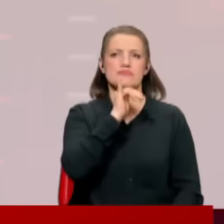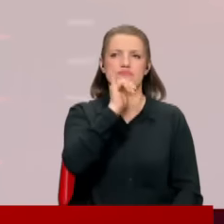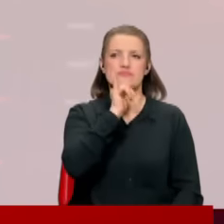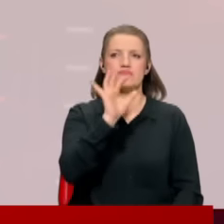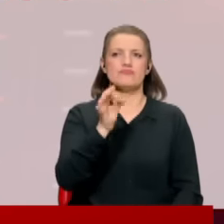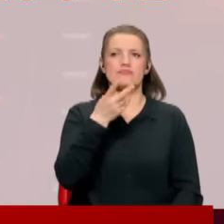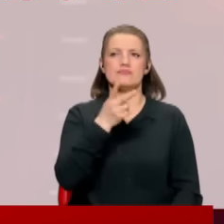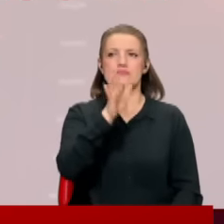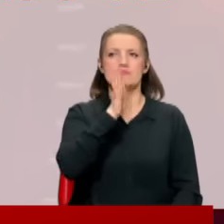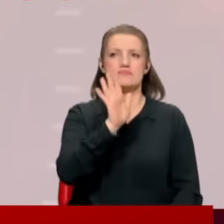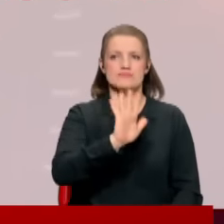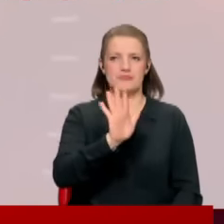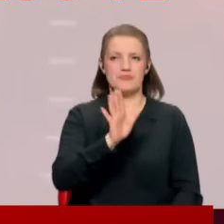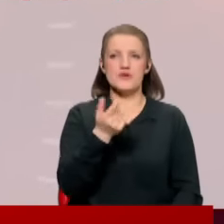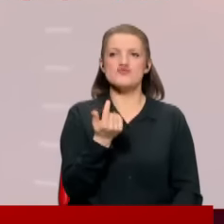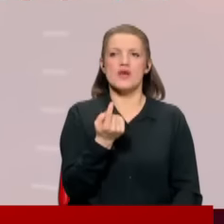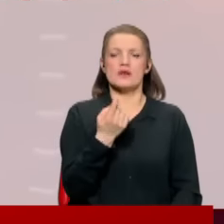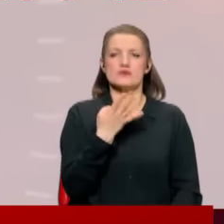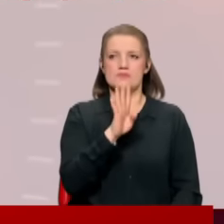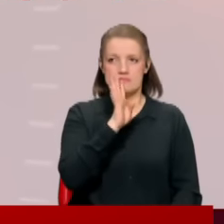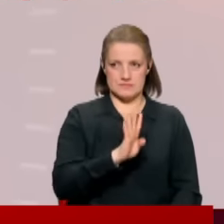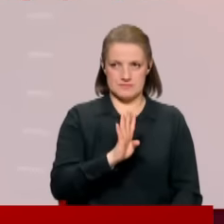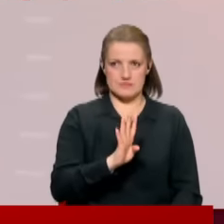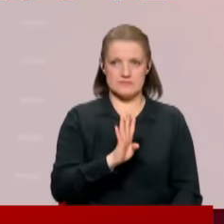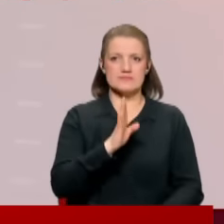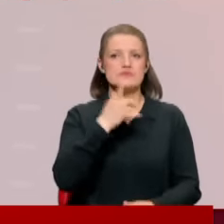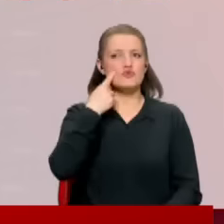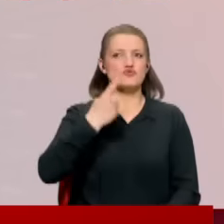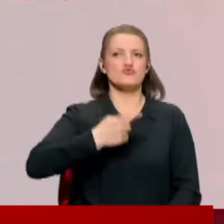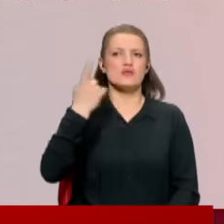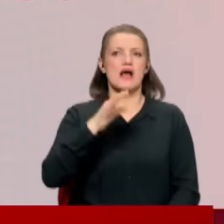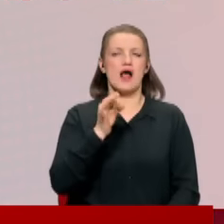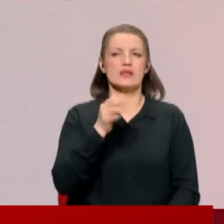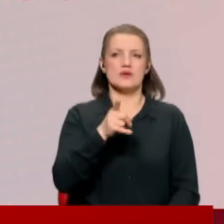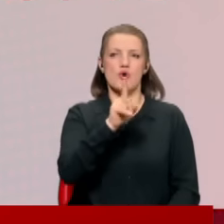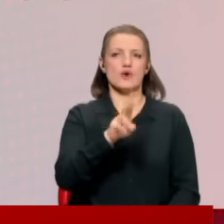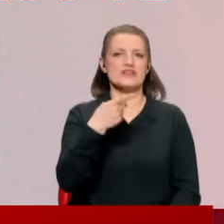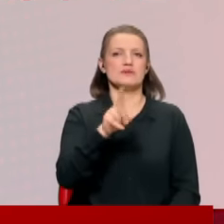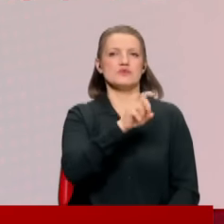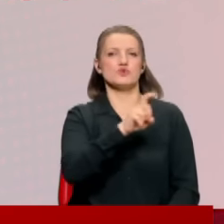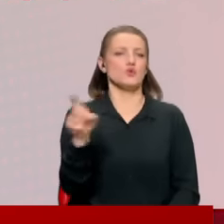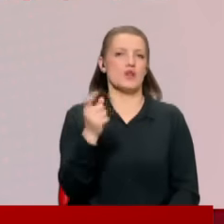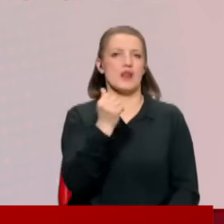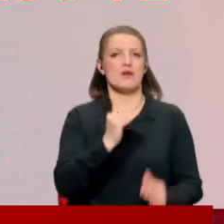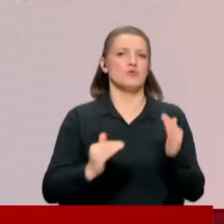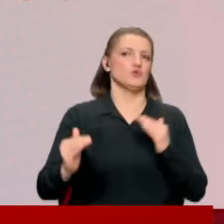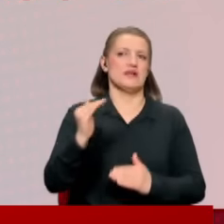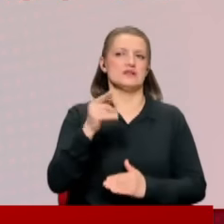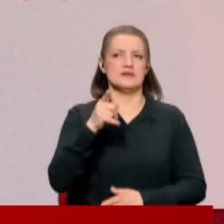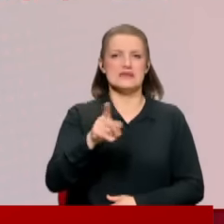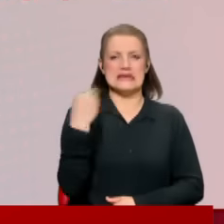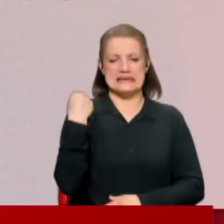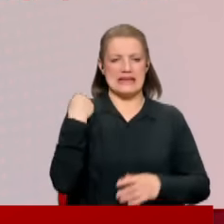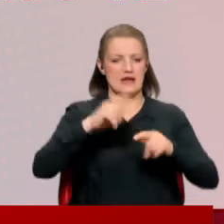altın 2550, çeyrek altın 4400, Cumhuriyet altını ise 17900 liraya yükseldi.